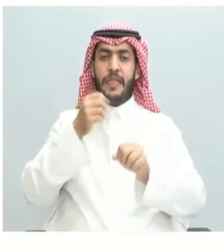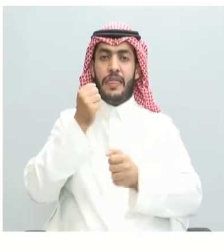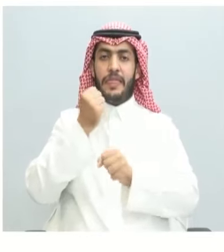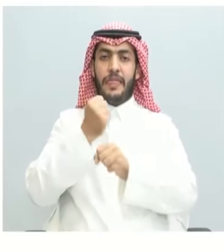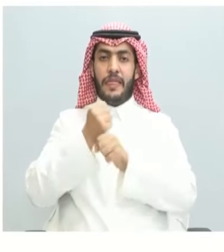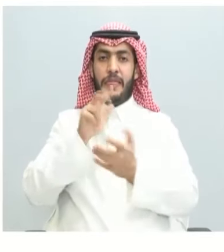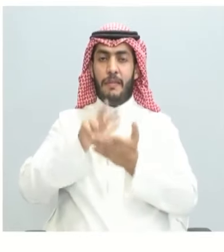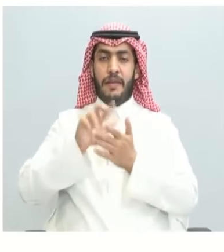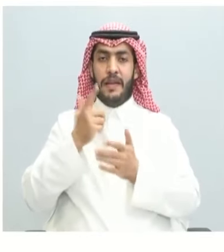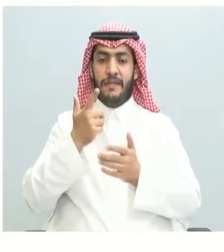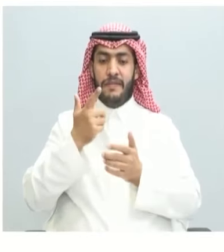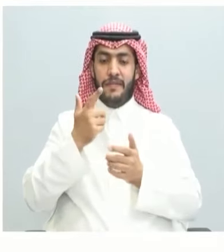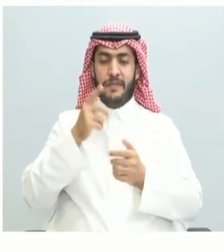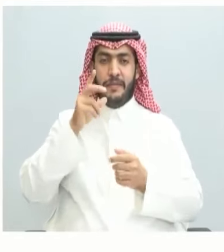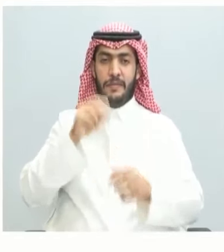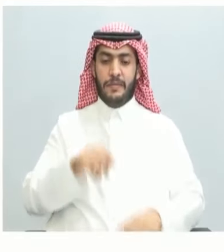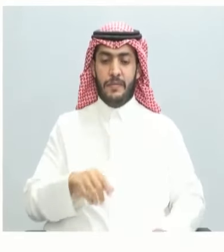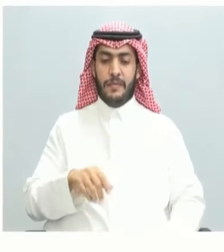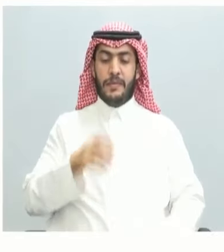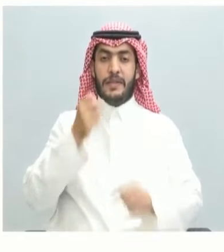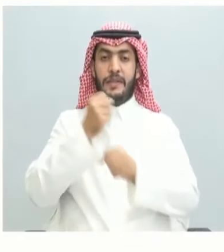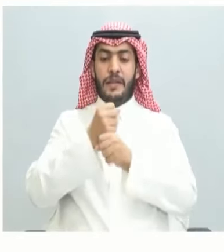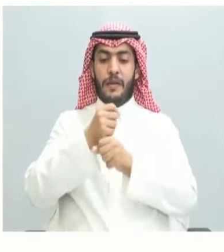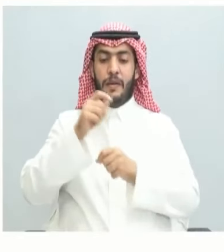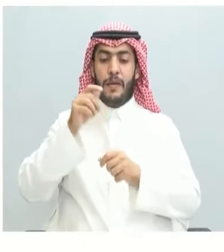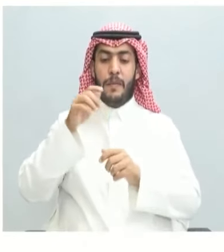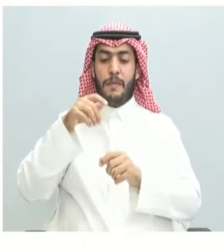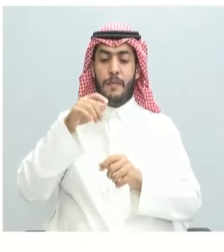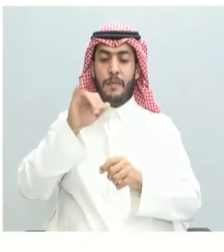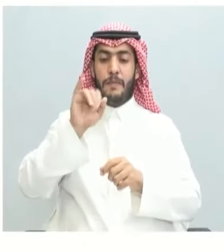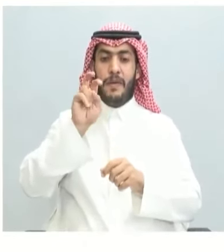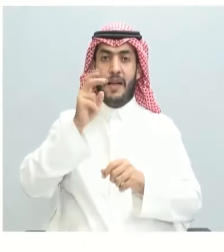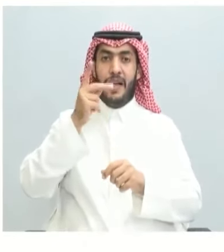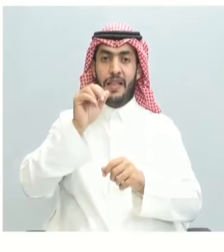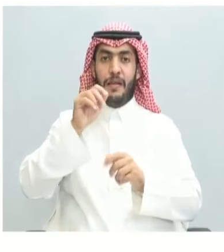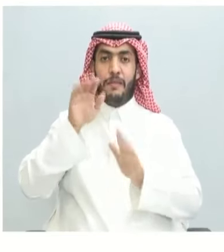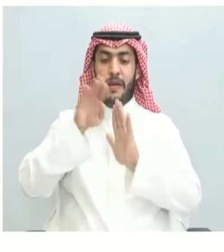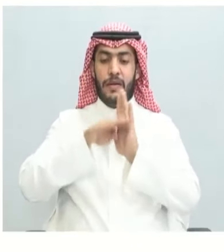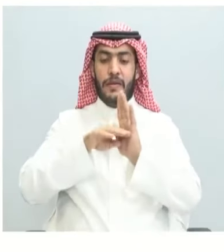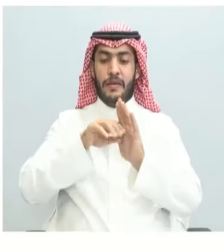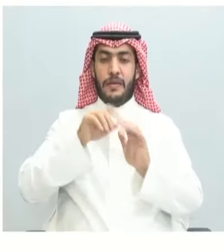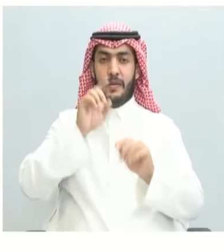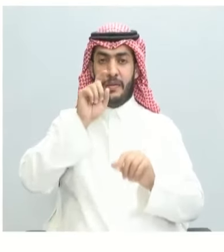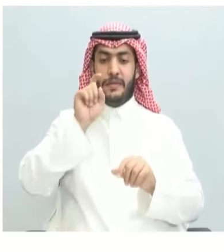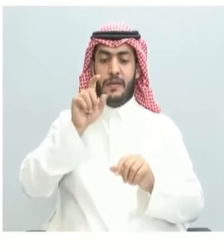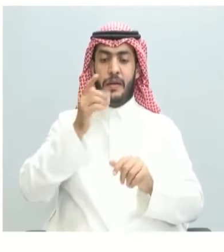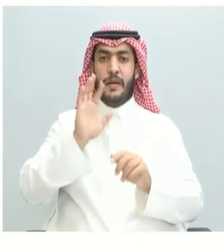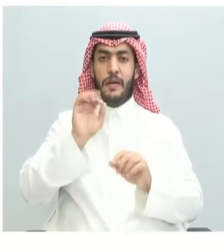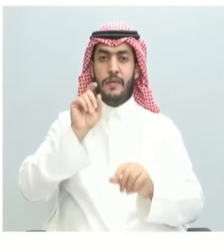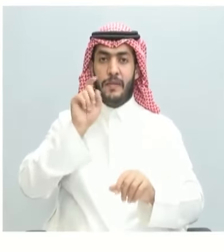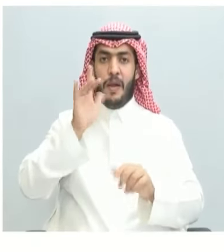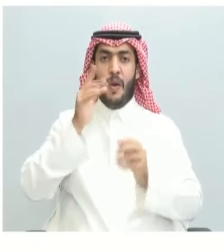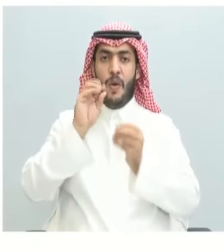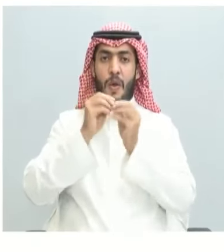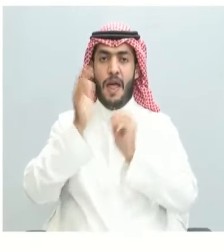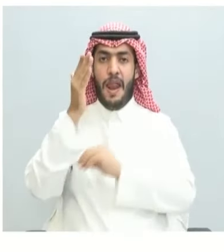ذلك عمليا باستخدام المقاطع البرمجيه اقوم بالضغط مجرد ان اقوم وضع الحدث عند النقر بالعلم